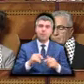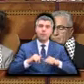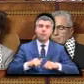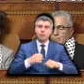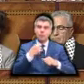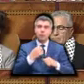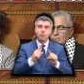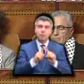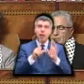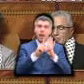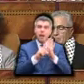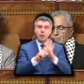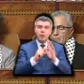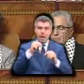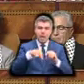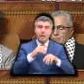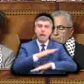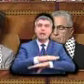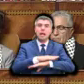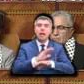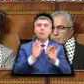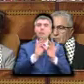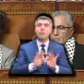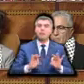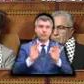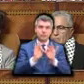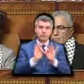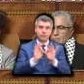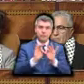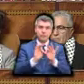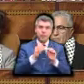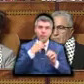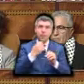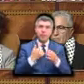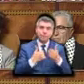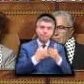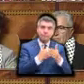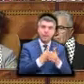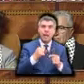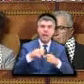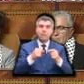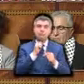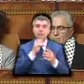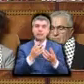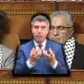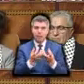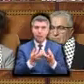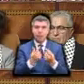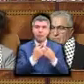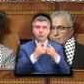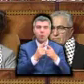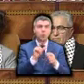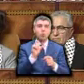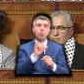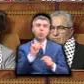تطبيقها، وهذا هو بيت القصيد. ما نريده هو إيجاد آلية فعالة لتطبيق هذه المقتضيات، آلية لتحديد وتوحيد من